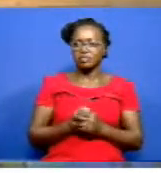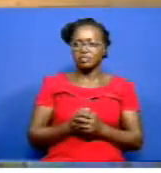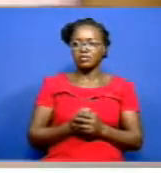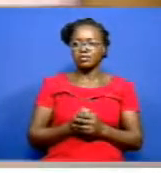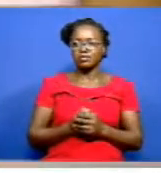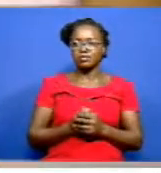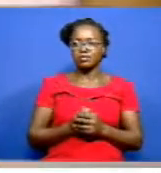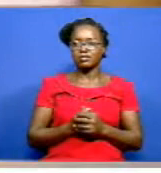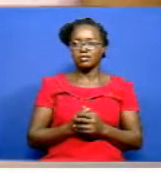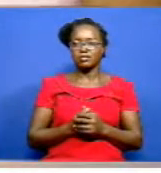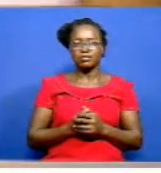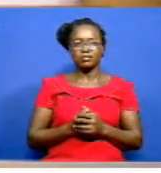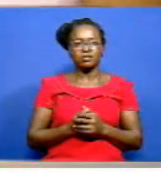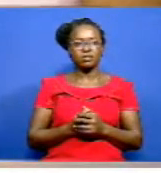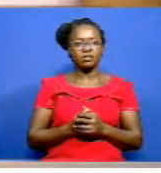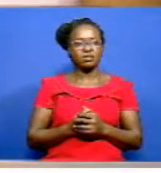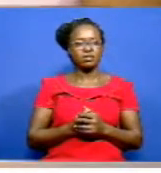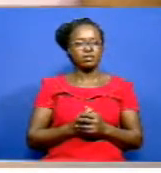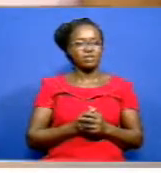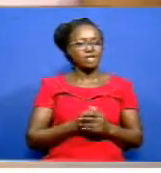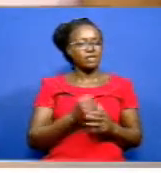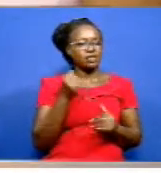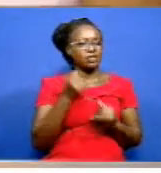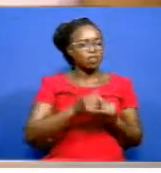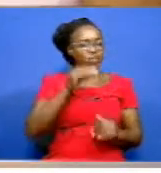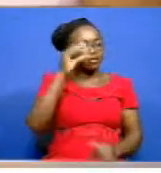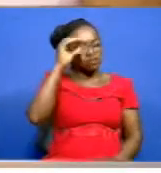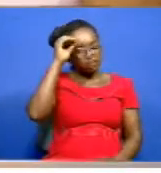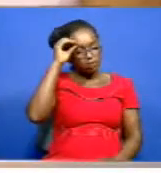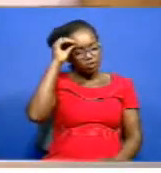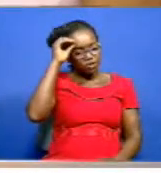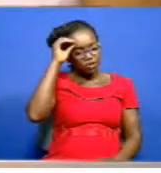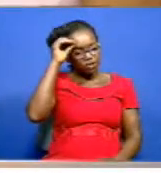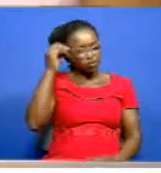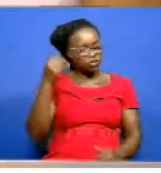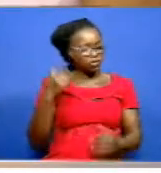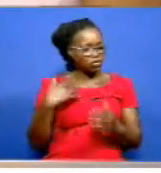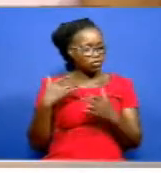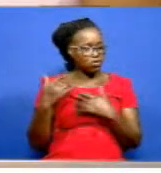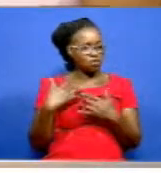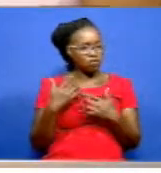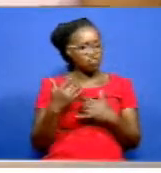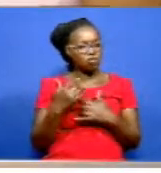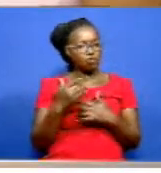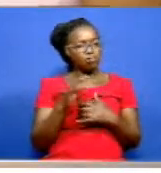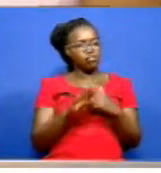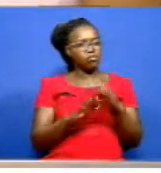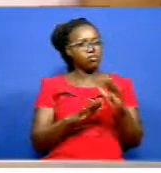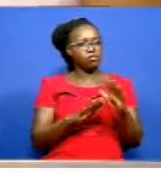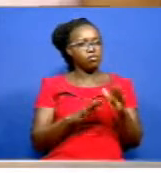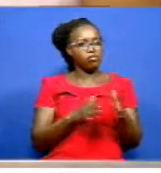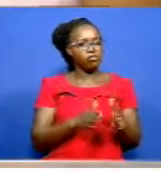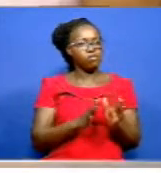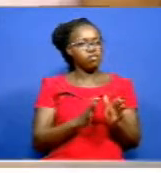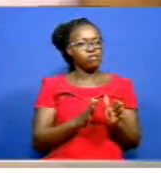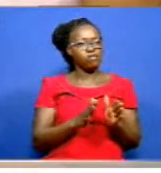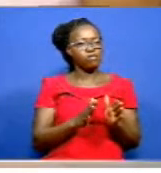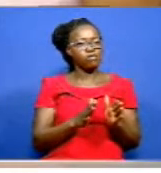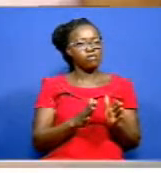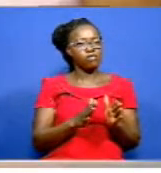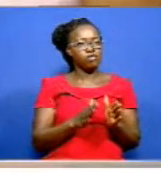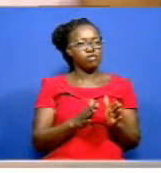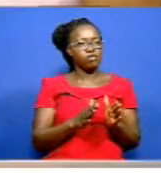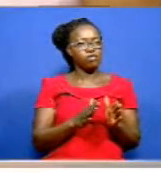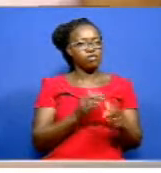Nancy, nikichukua kauli yako ya mwisho kuhusiana na hatua, mbinu, angalau tuweze